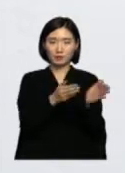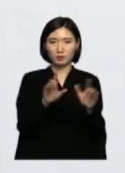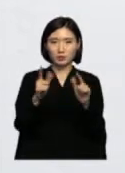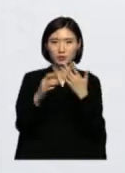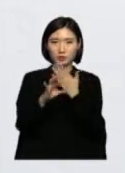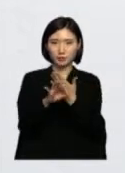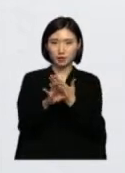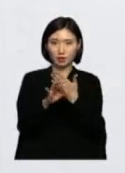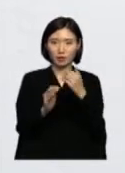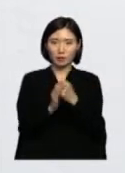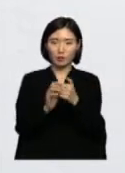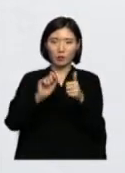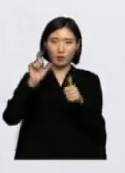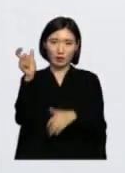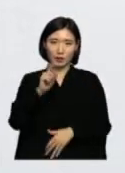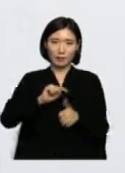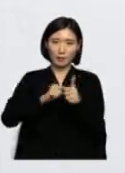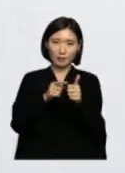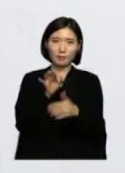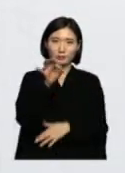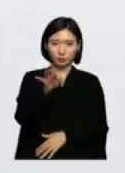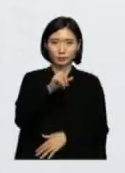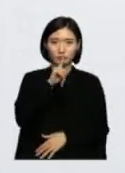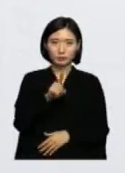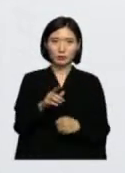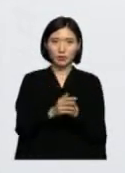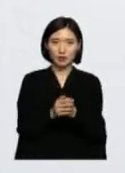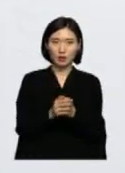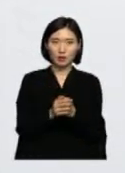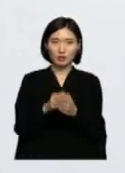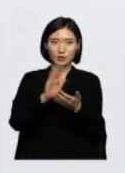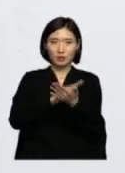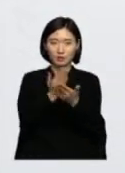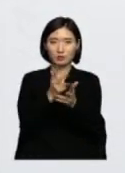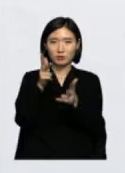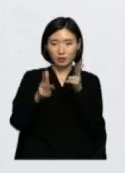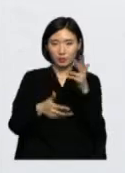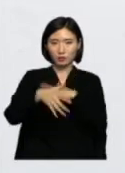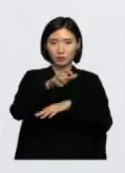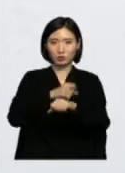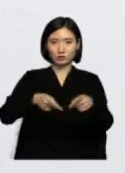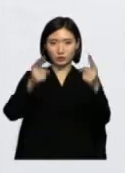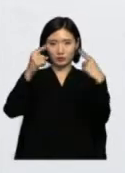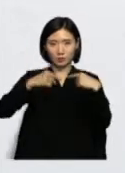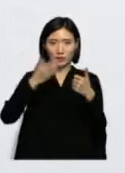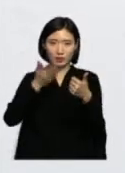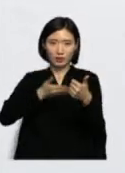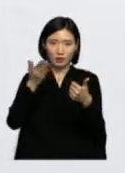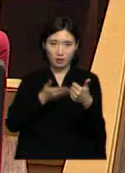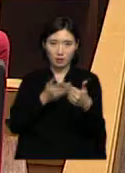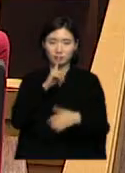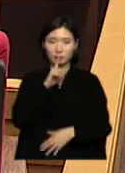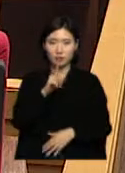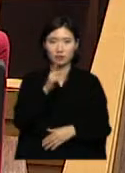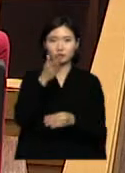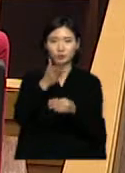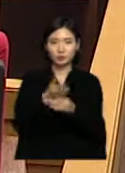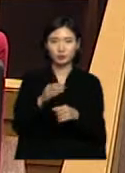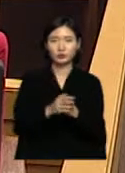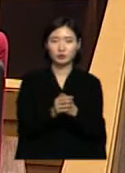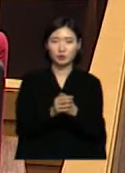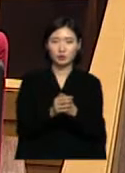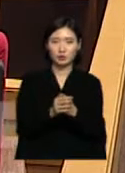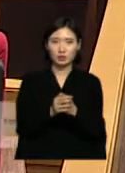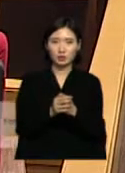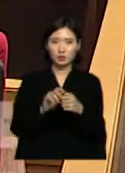강제금을 부과하겠다는 내용입니다. 더불어 간판 개선 사업에 적극적으로 참여해달라 말하고 있습니다. 이행